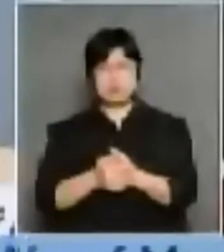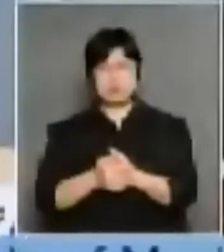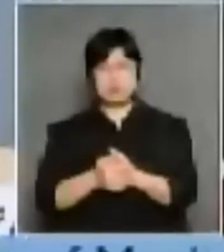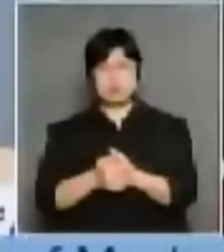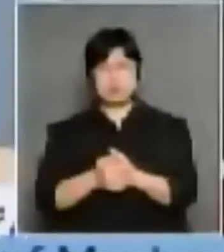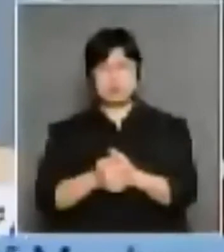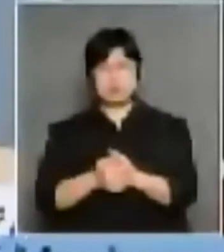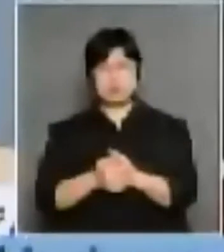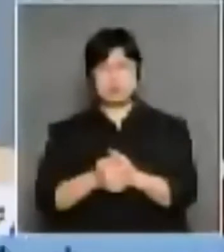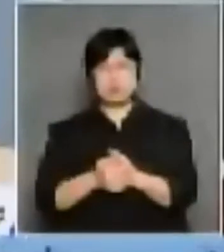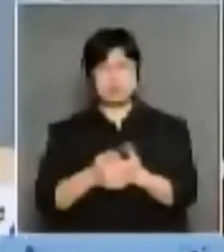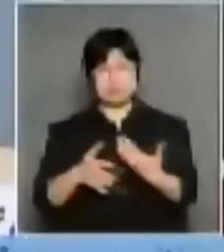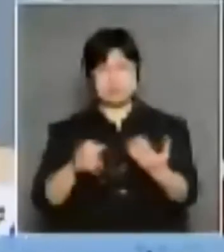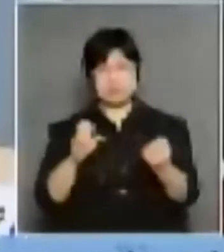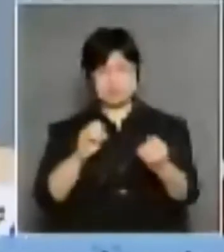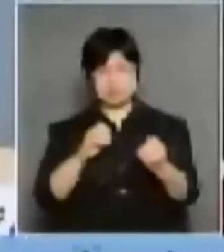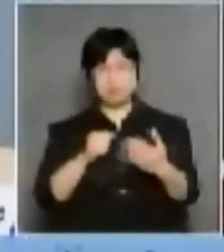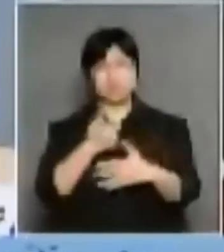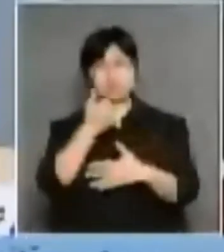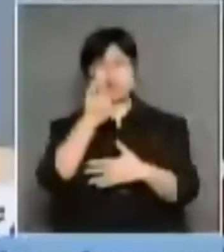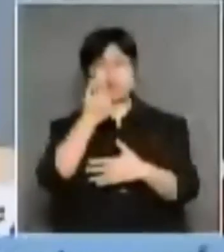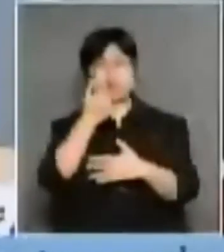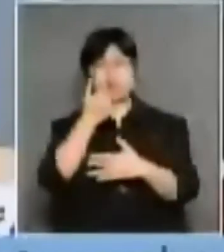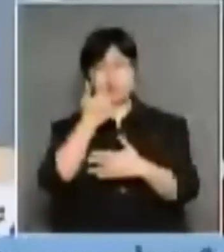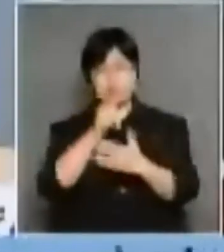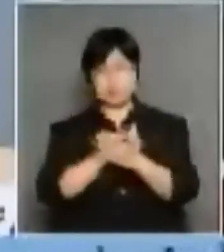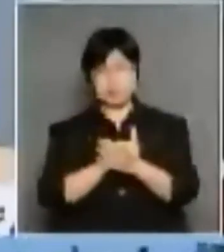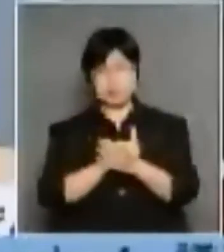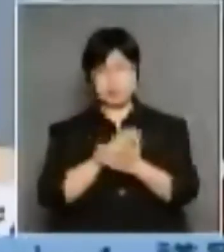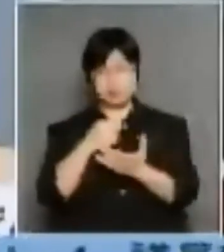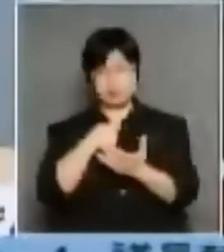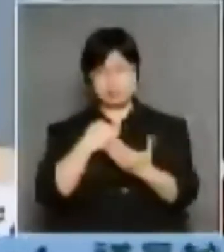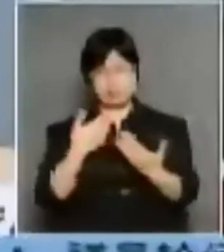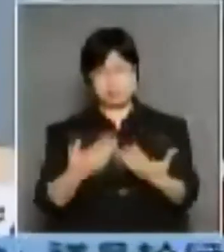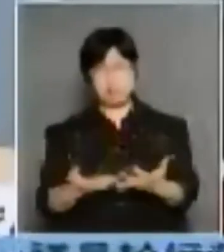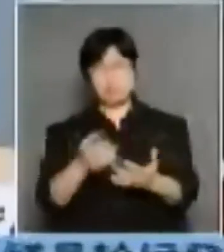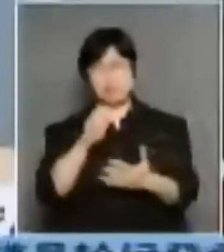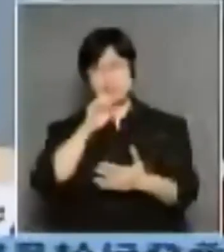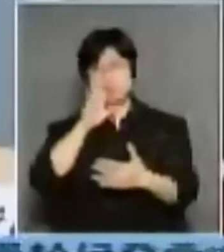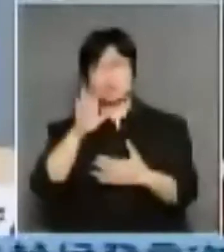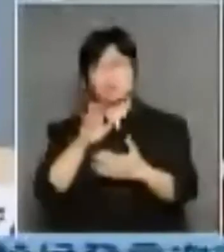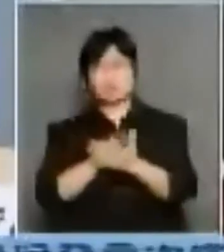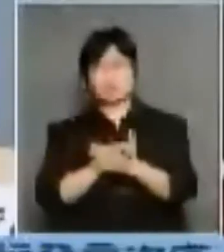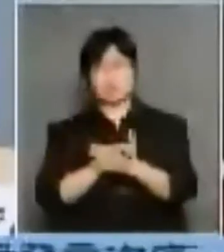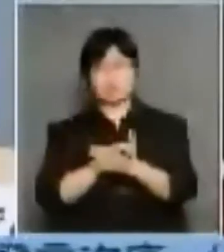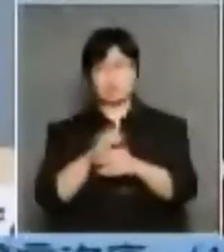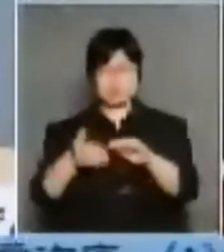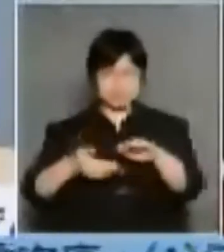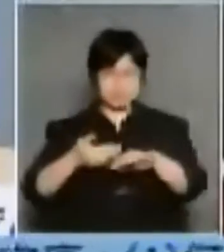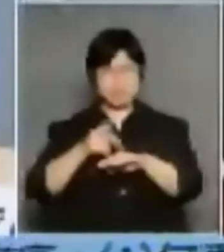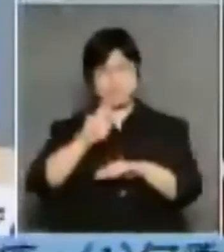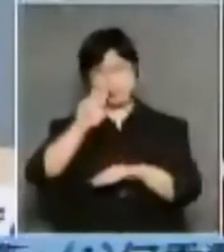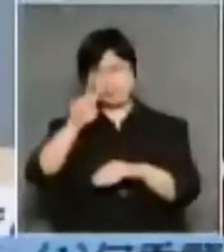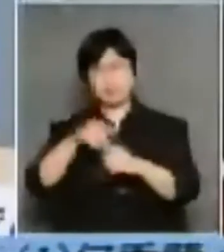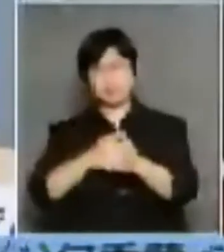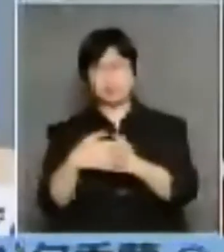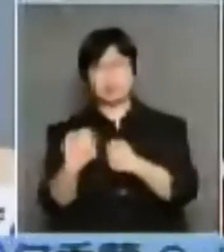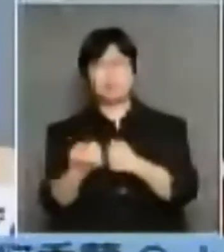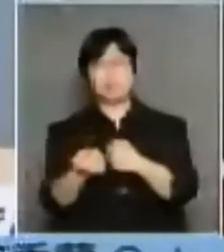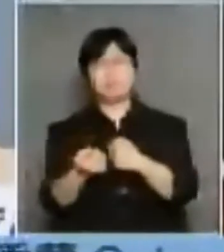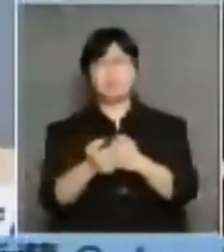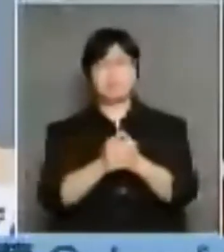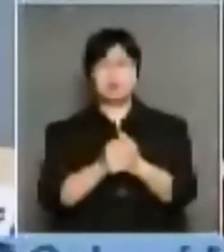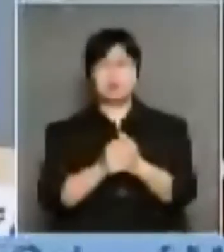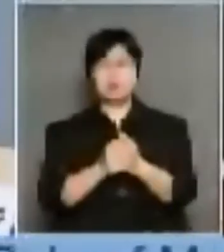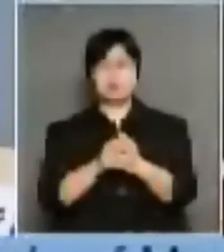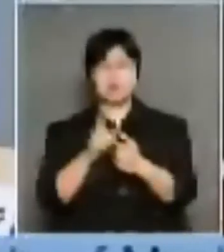現在談好了，那我現在在這裡說喂不如可以重新看看啊，很簡單，即是一